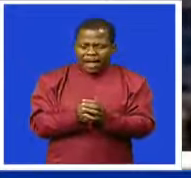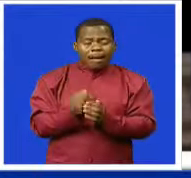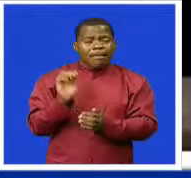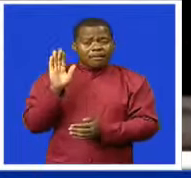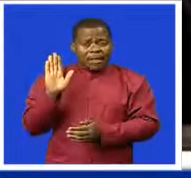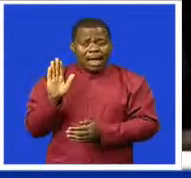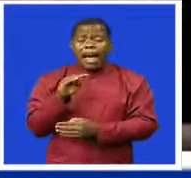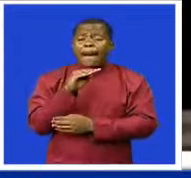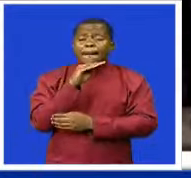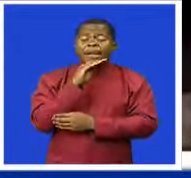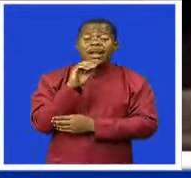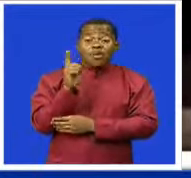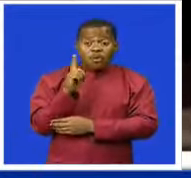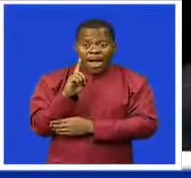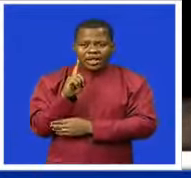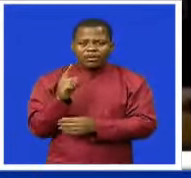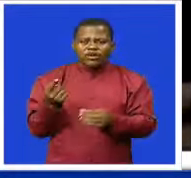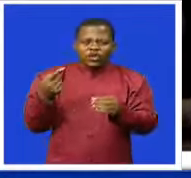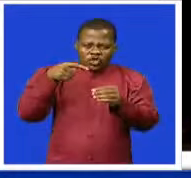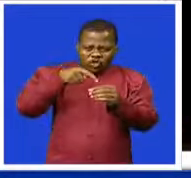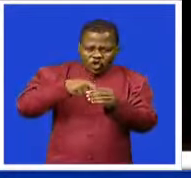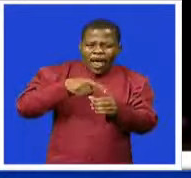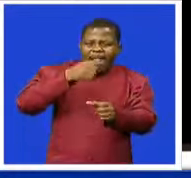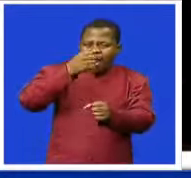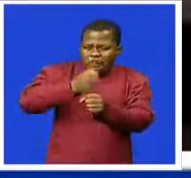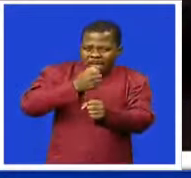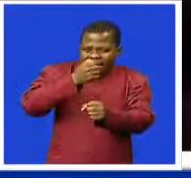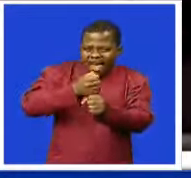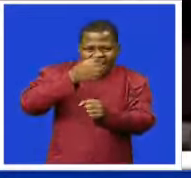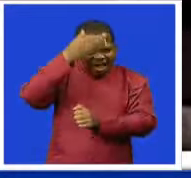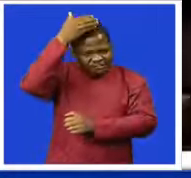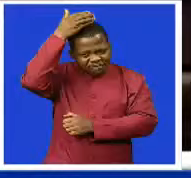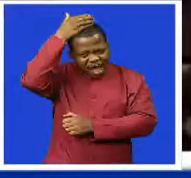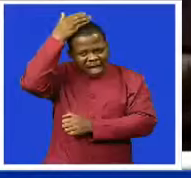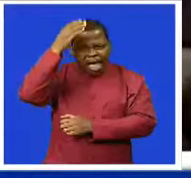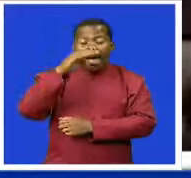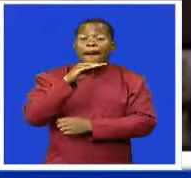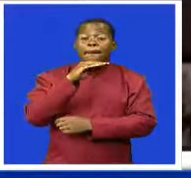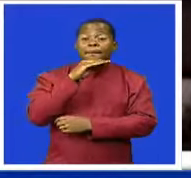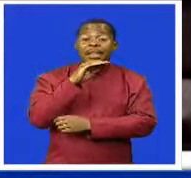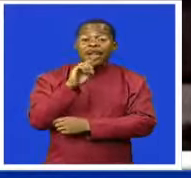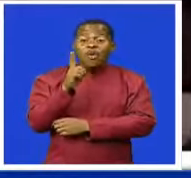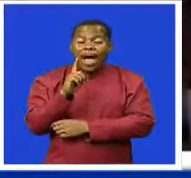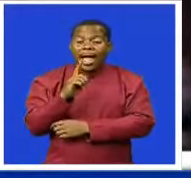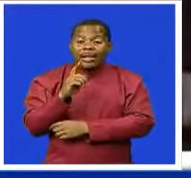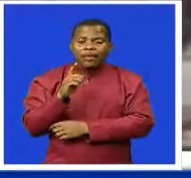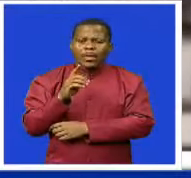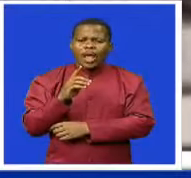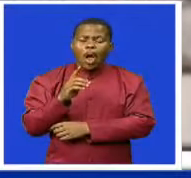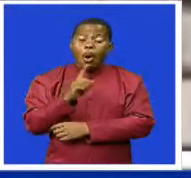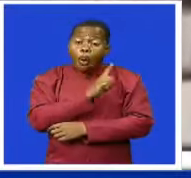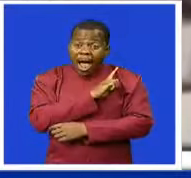kubita kulalela nekuba nesineke netigulane ingani letinye letingakhonike nekutikhulumela